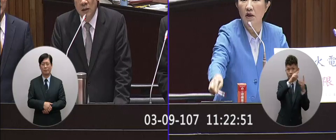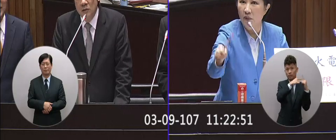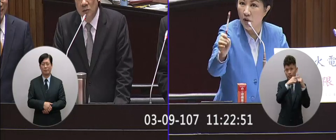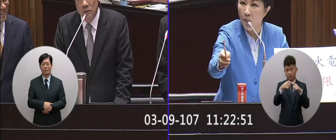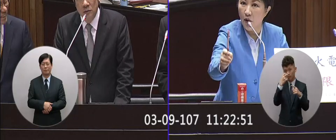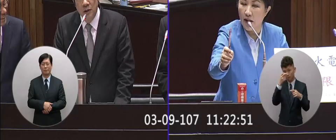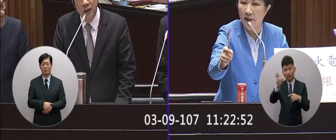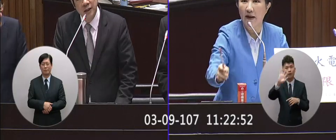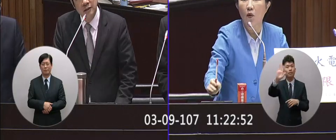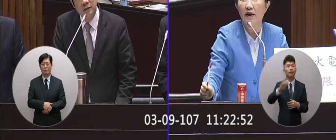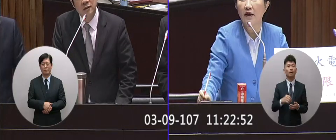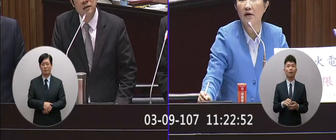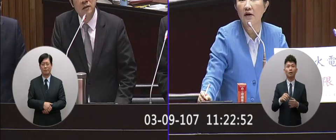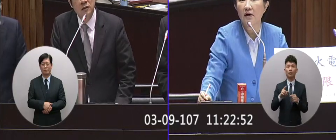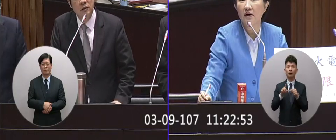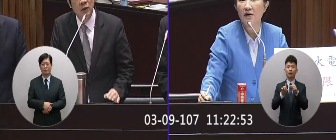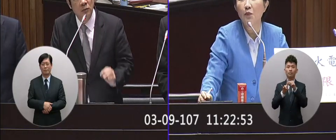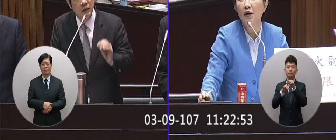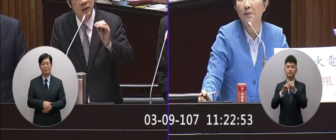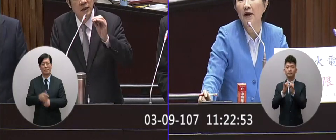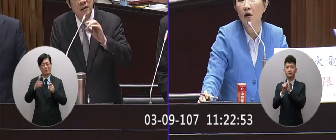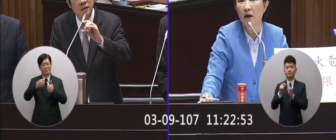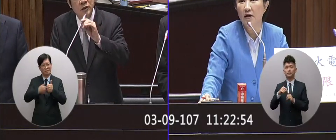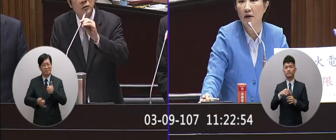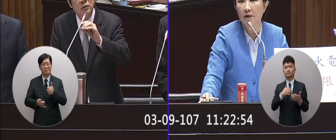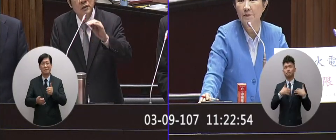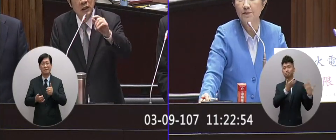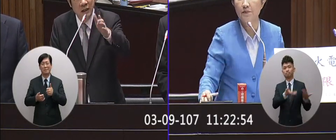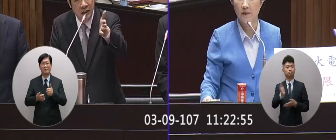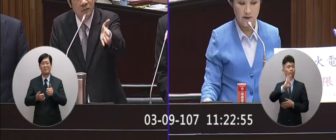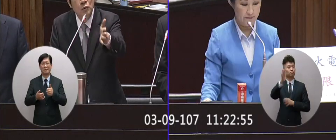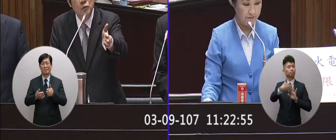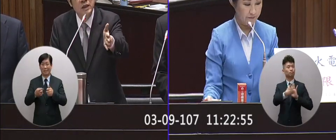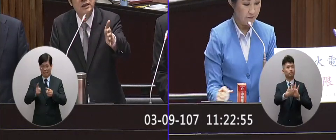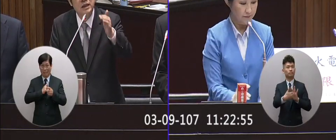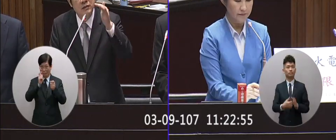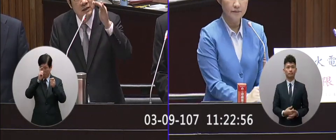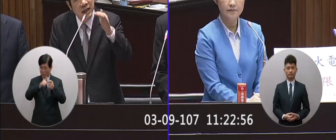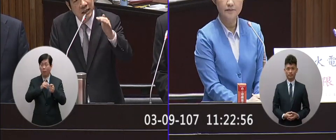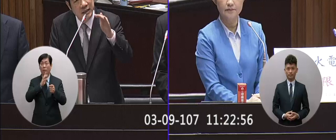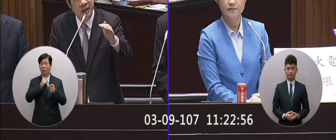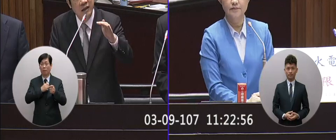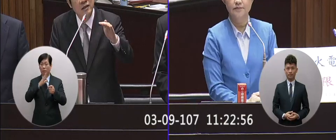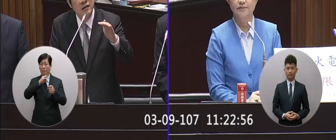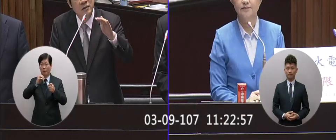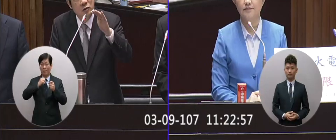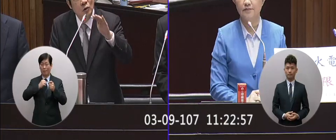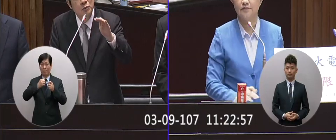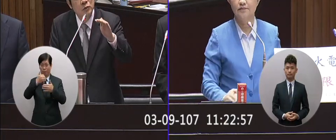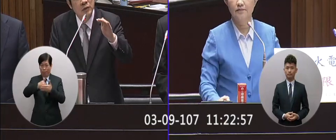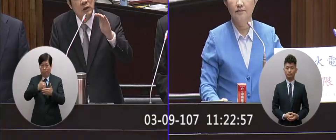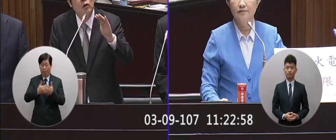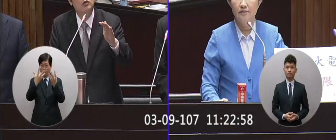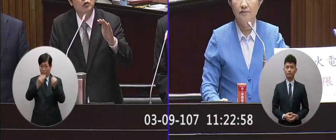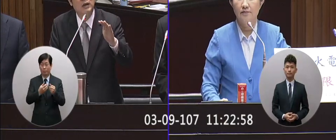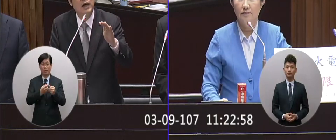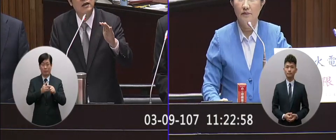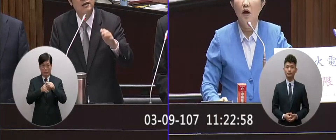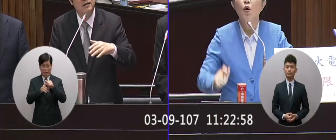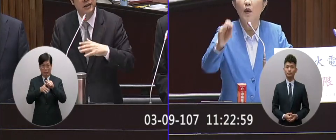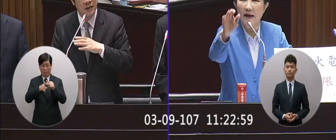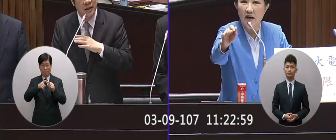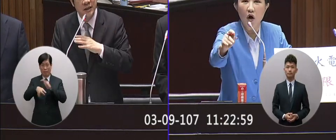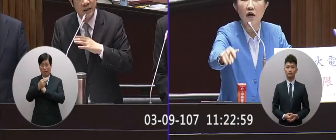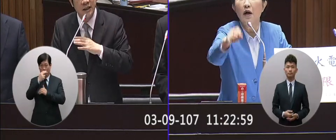惨，因为中部人每个人欢迎。 陆委员， 中部人每个人欢迎。 就是说，你的目的是要降低中部的空污